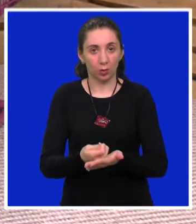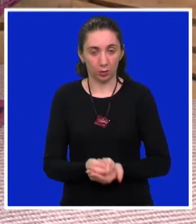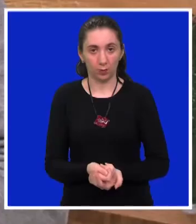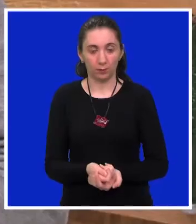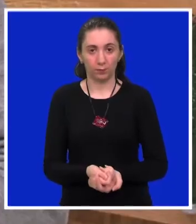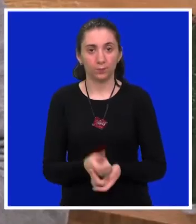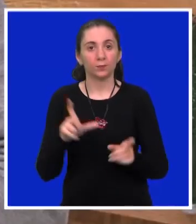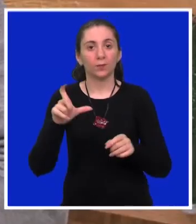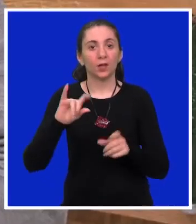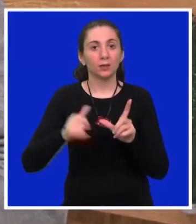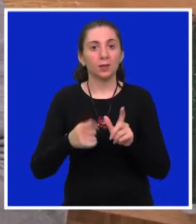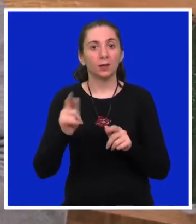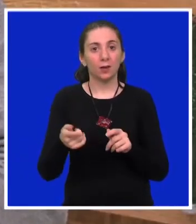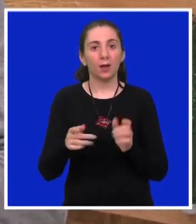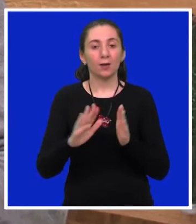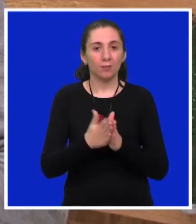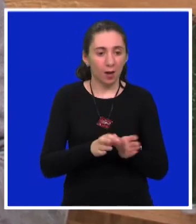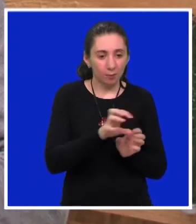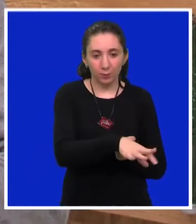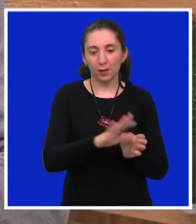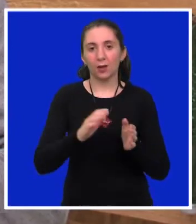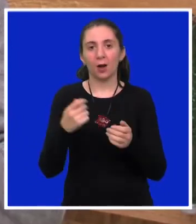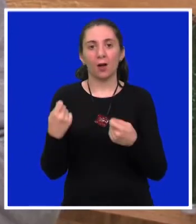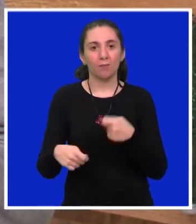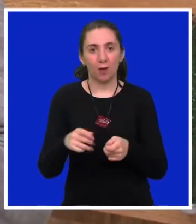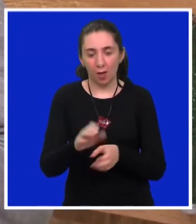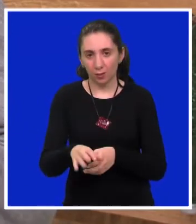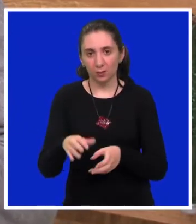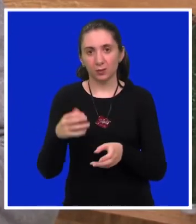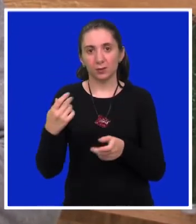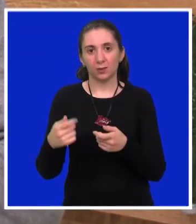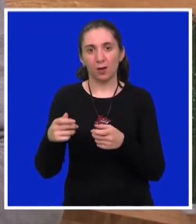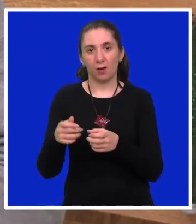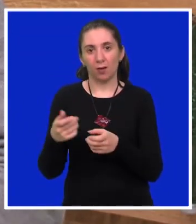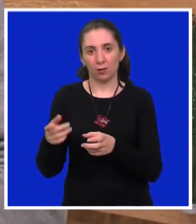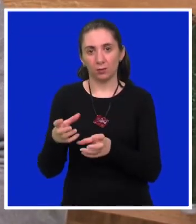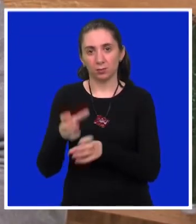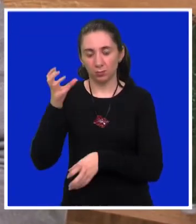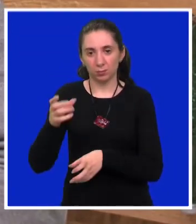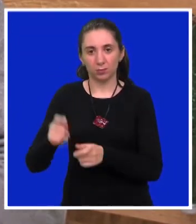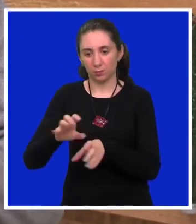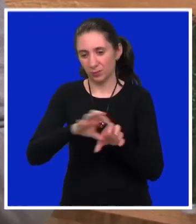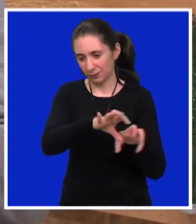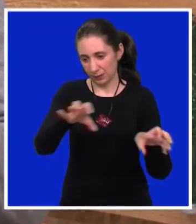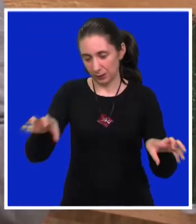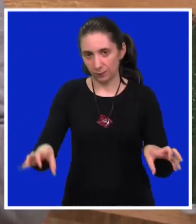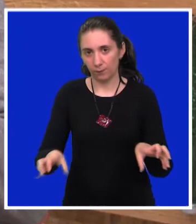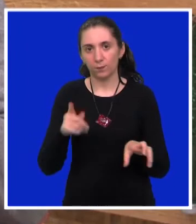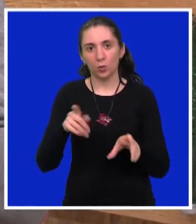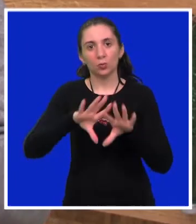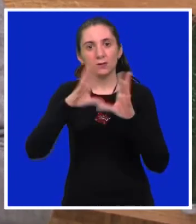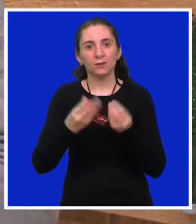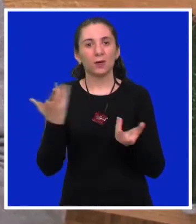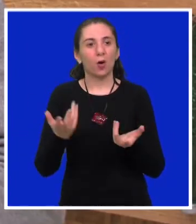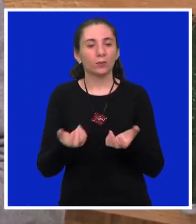naplaćivati. Cilj je, znači, razdvojiti plastiku i papir. Ovaj bio otpad će biti sam po sebi, to sam već rekao, problem. Tako da je